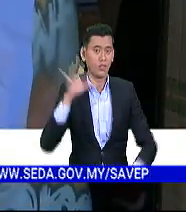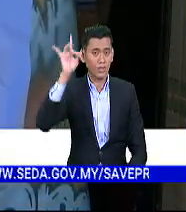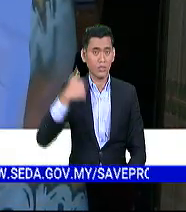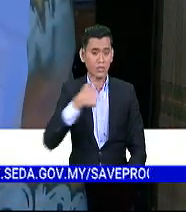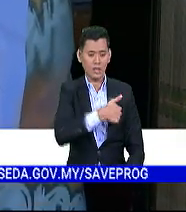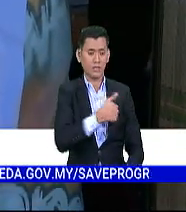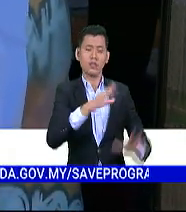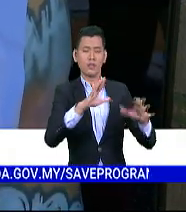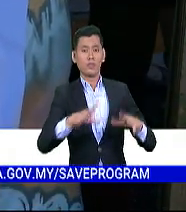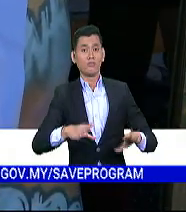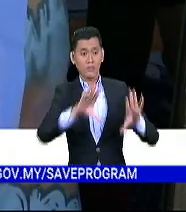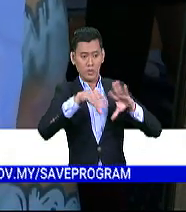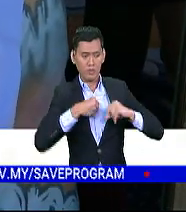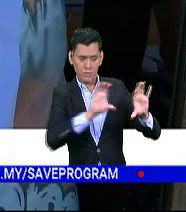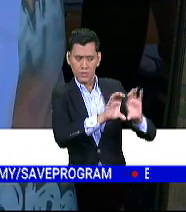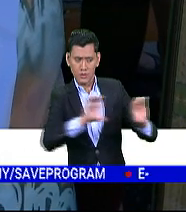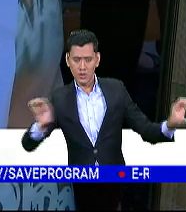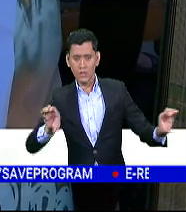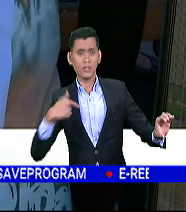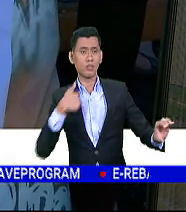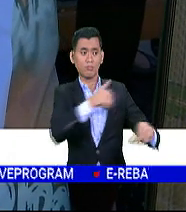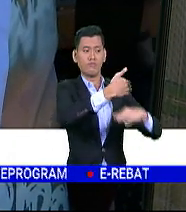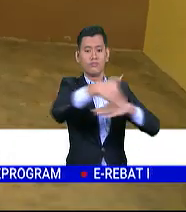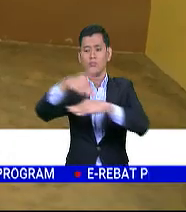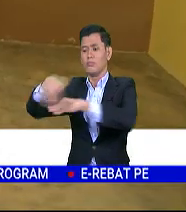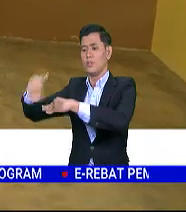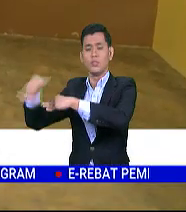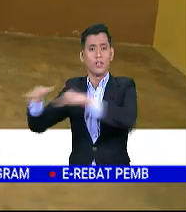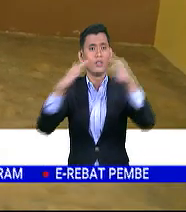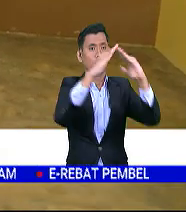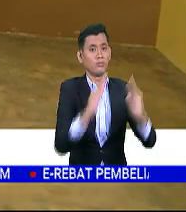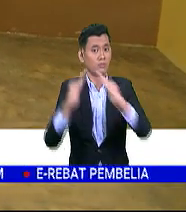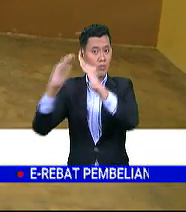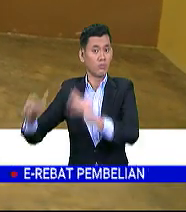lagi bantuan berbentuk tilam pada hari Senin ini. Kita akan hantar ke rumah-rumah yang terkesan teruk.